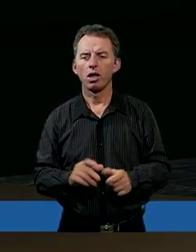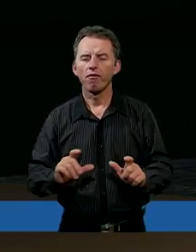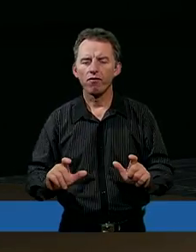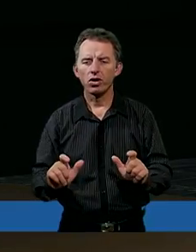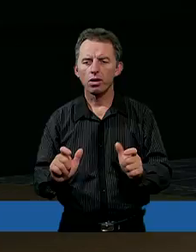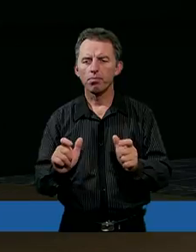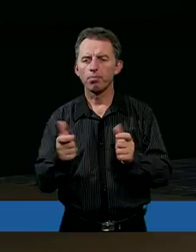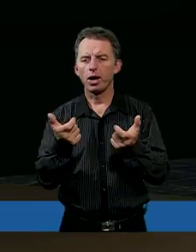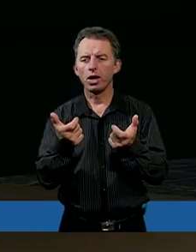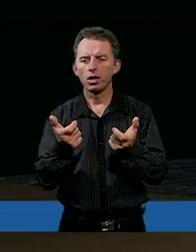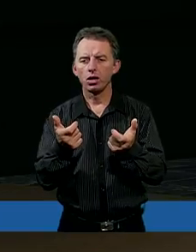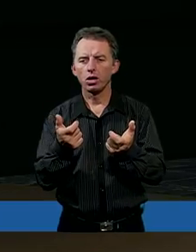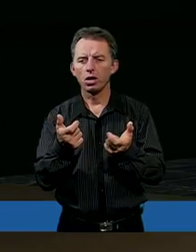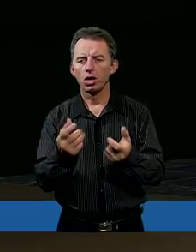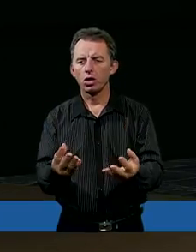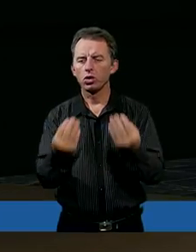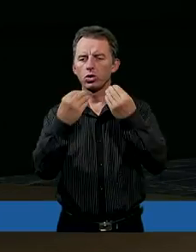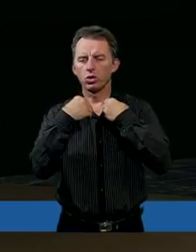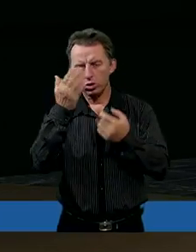wypadku doznał